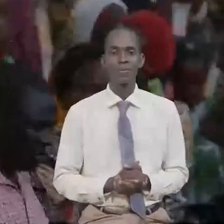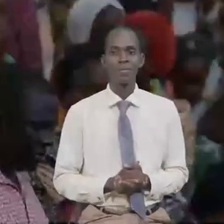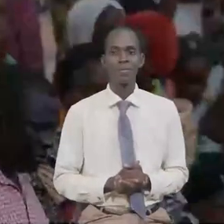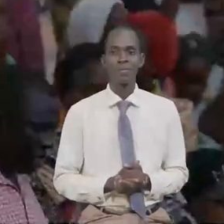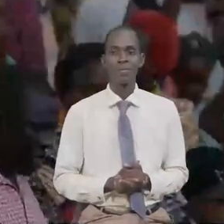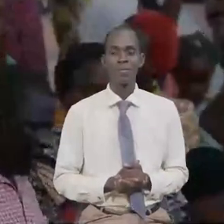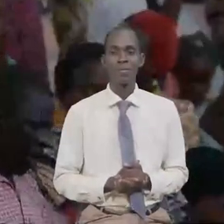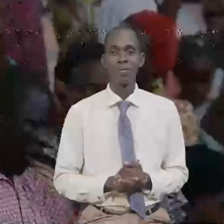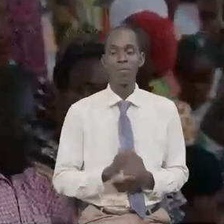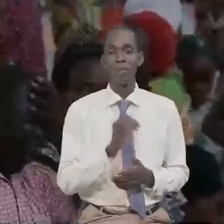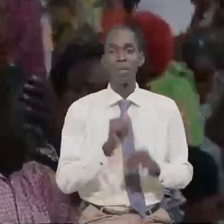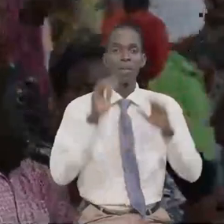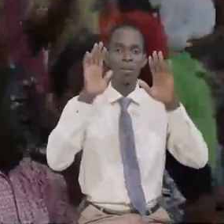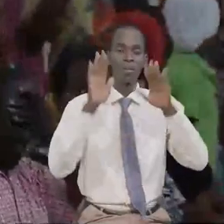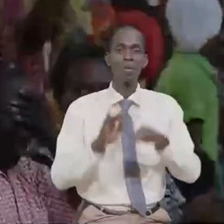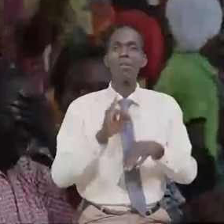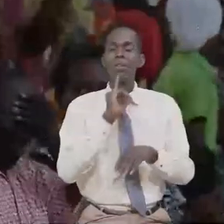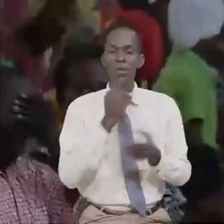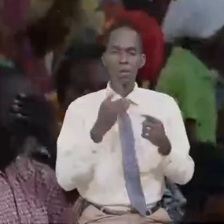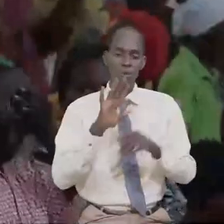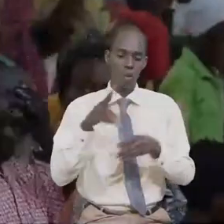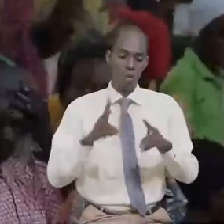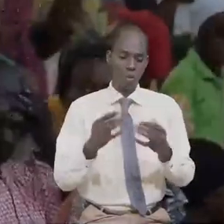un miracle vient pour vous là-bas